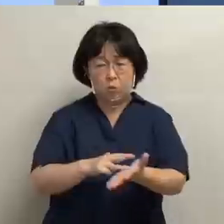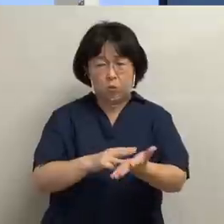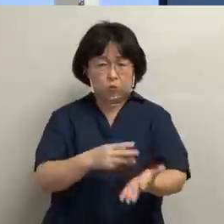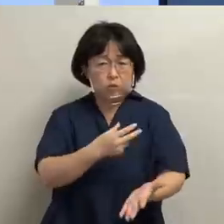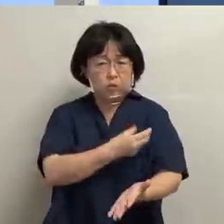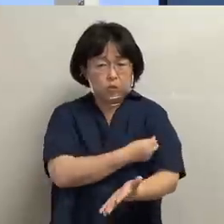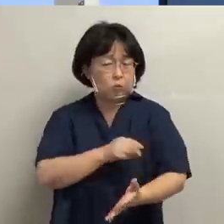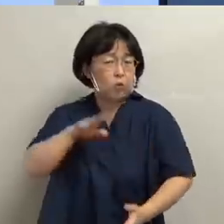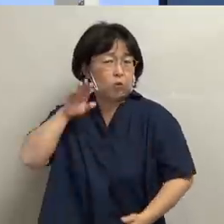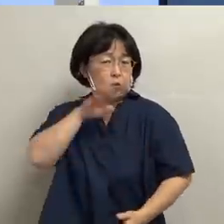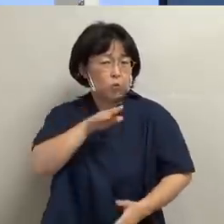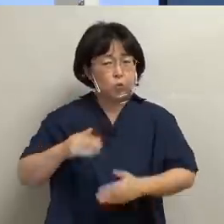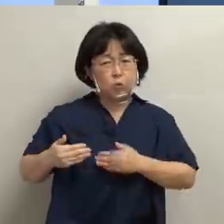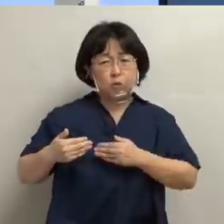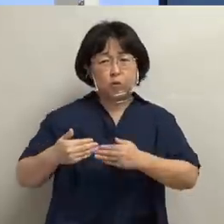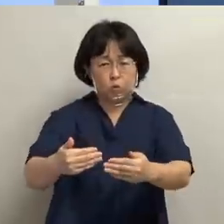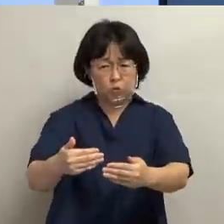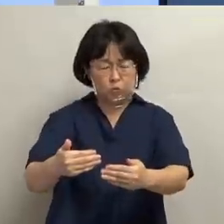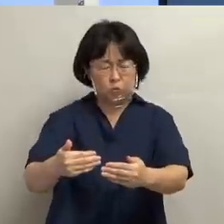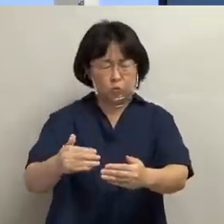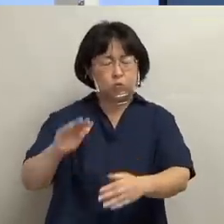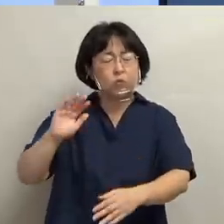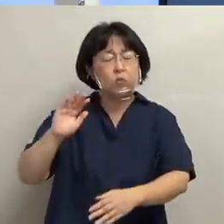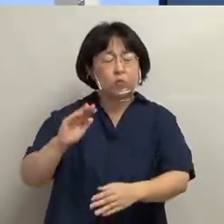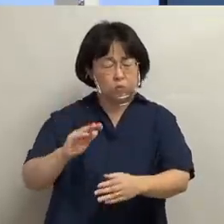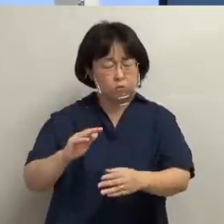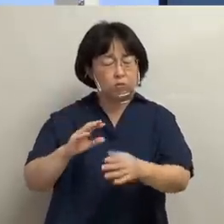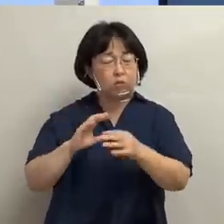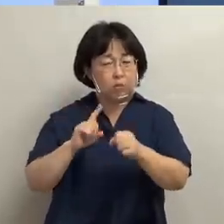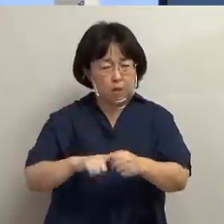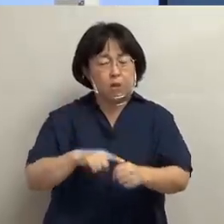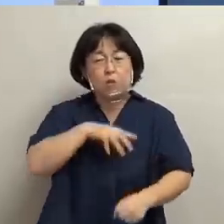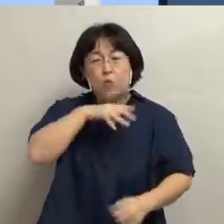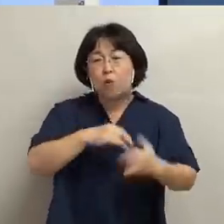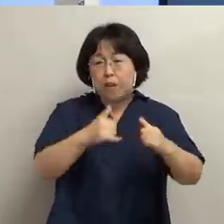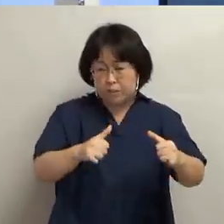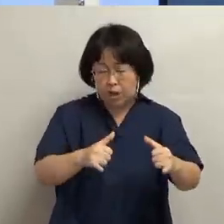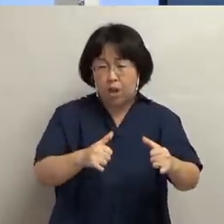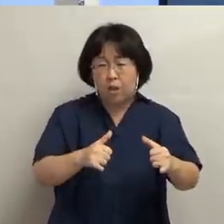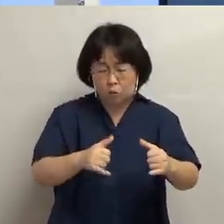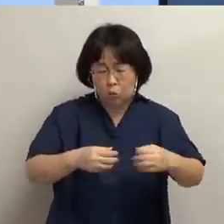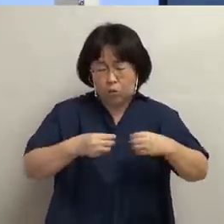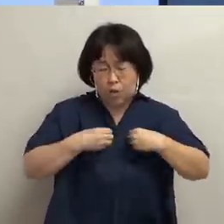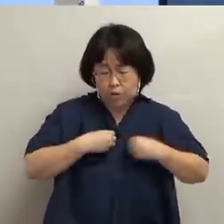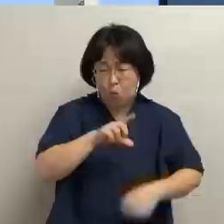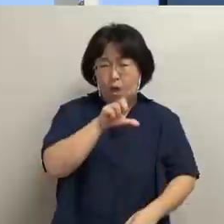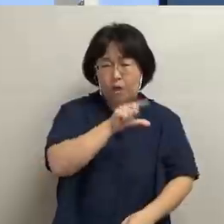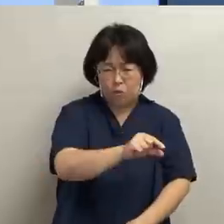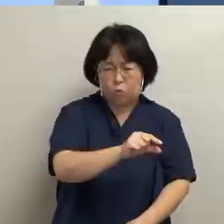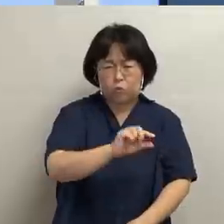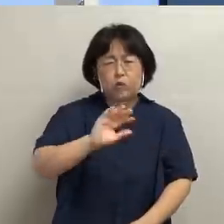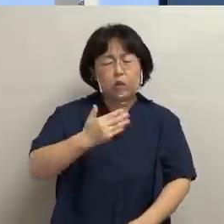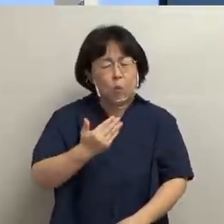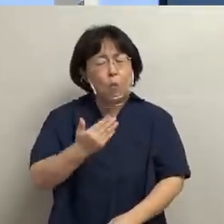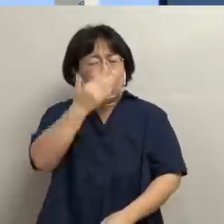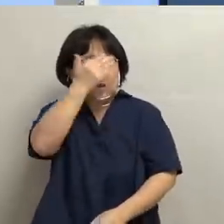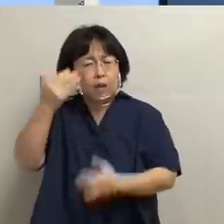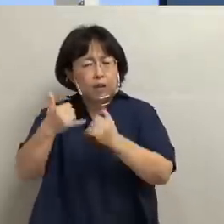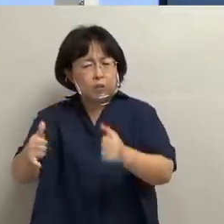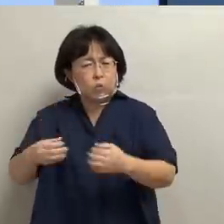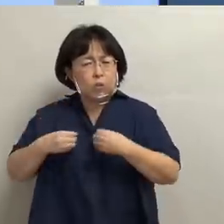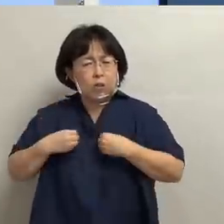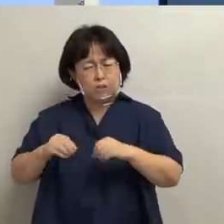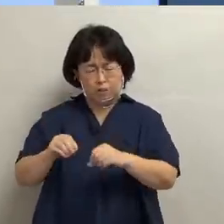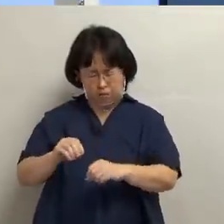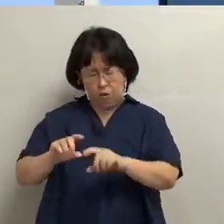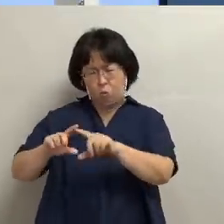順調に住んでるって事もあると思いますが法令者の方々への感染は減少しています他方で若い方の感染が増え